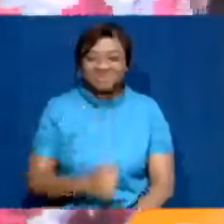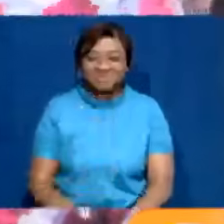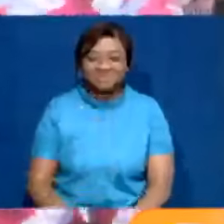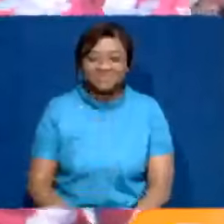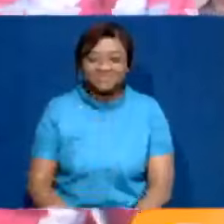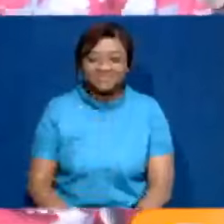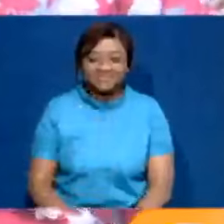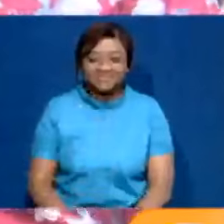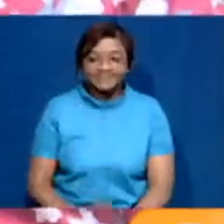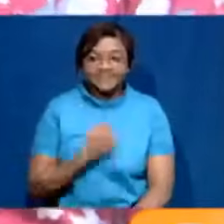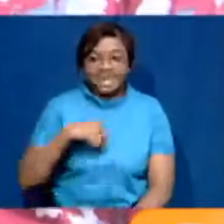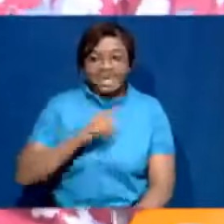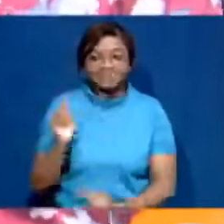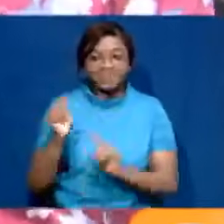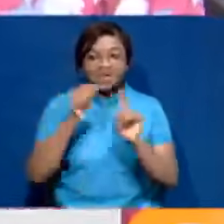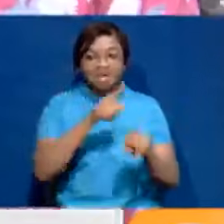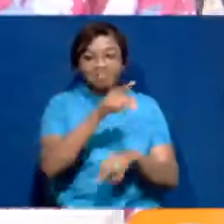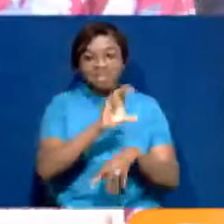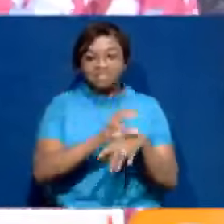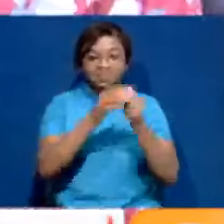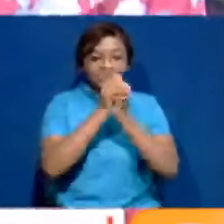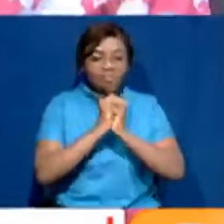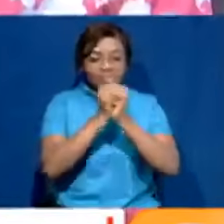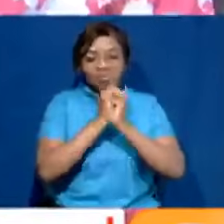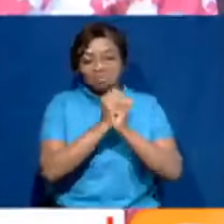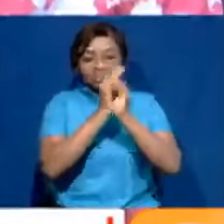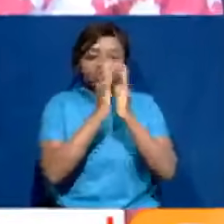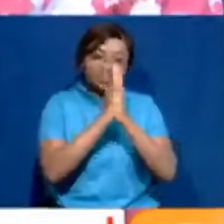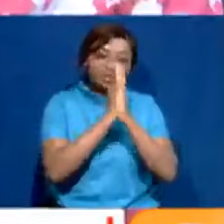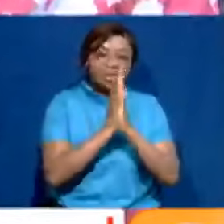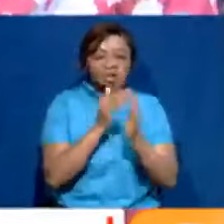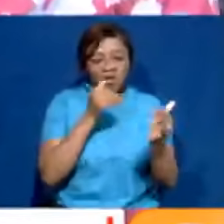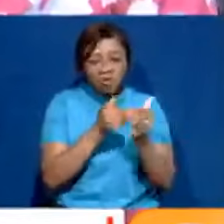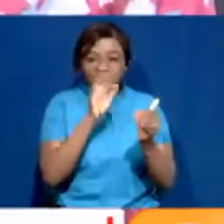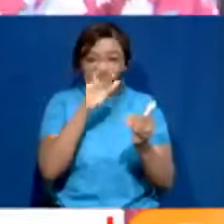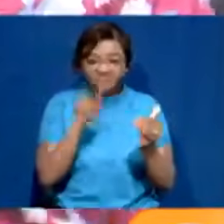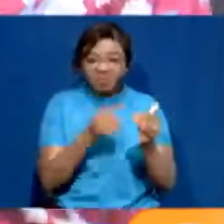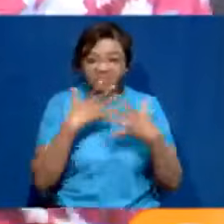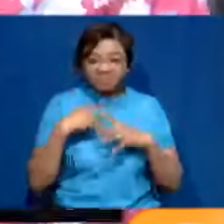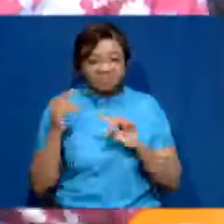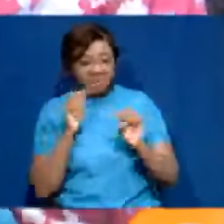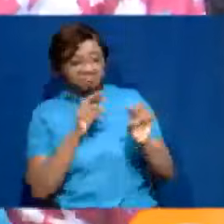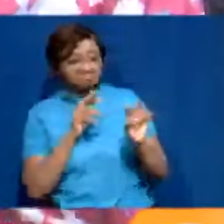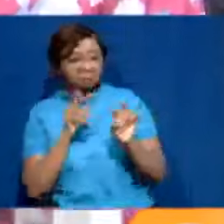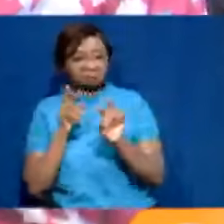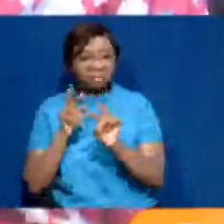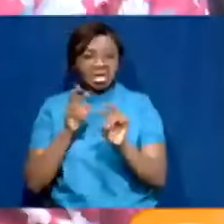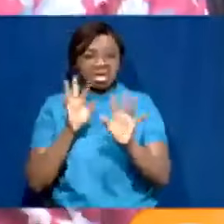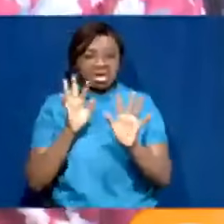Tulikuwa tumekuja kuomba, lakini tulikuwa almost 5000 people kuja kuomba, lakini tukaona venye kumeendelea, sisi